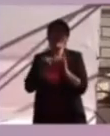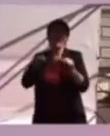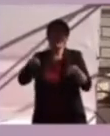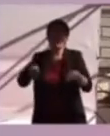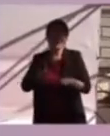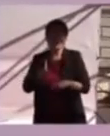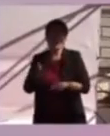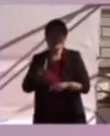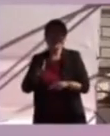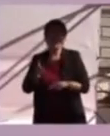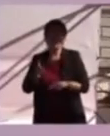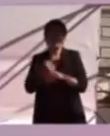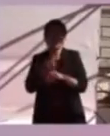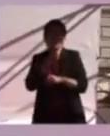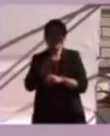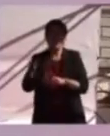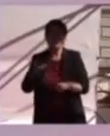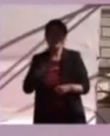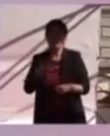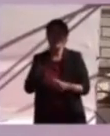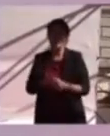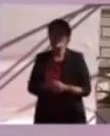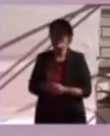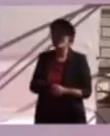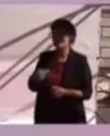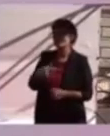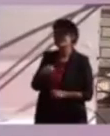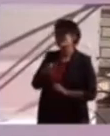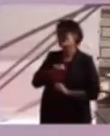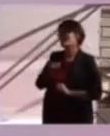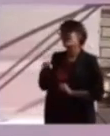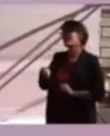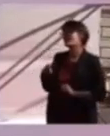qui c'è una riflessione da fare più generale